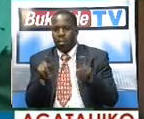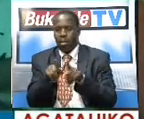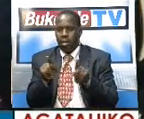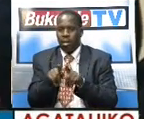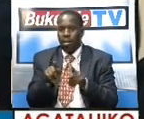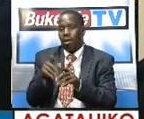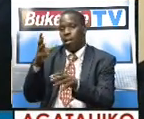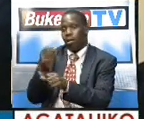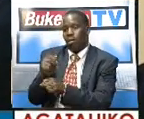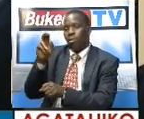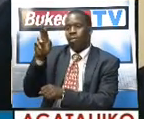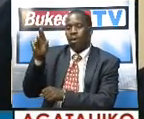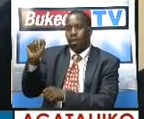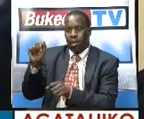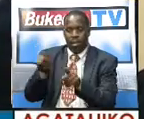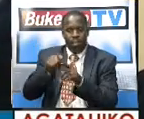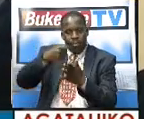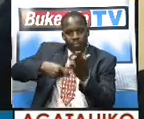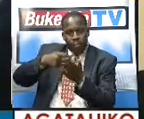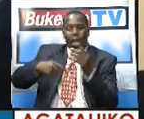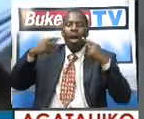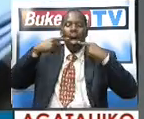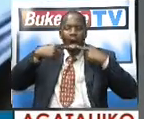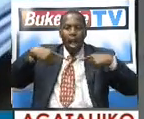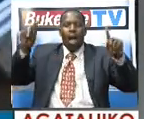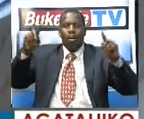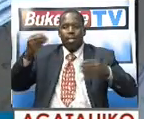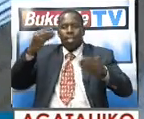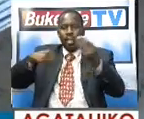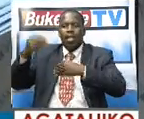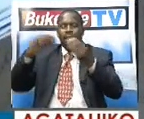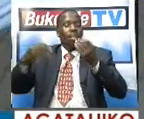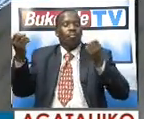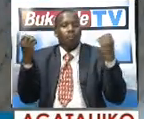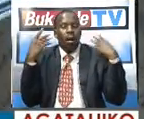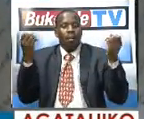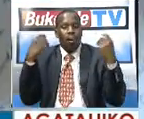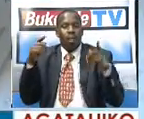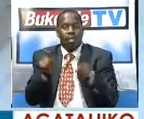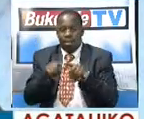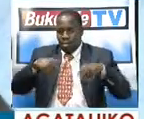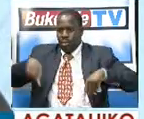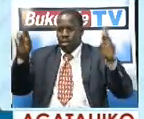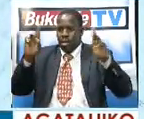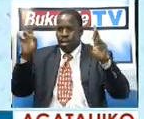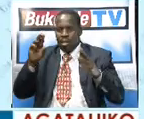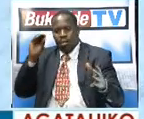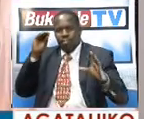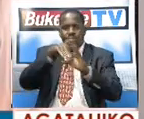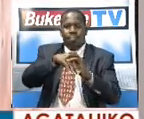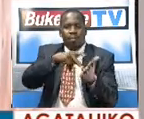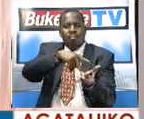ekitolooza omusolo mu ggwanga ekya Uganda Revenue Authority kiranga okutundibwa kwa bbaasi zino nabo kwe kwesowolayo benyigire mu buguzi